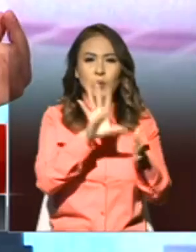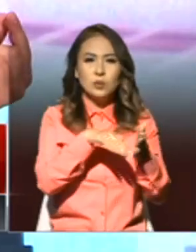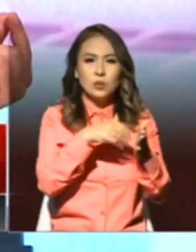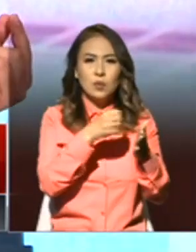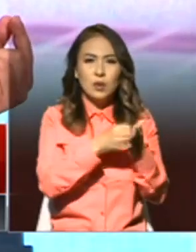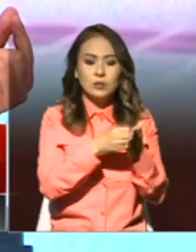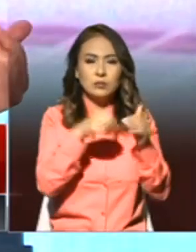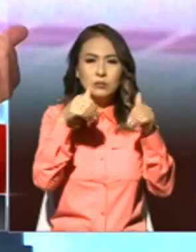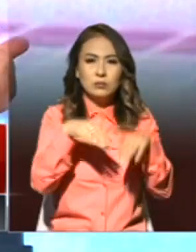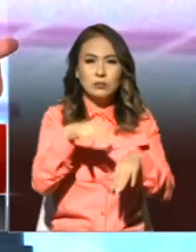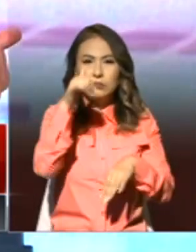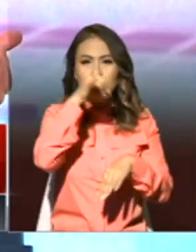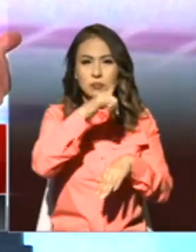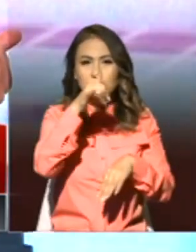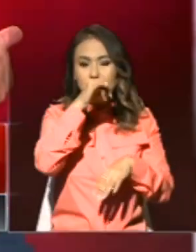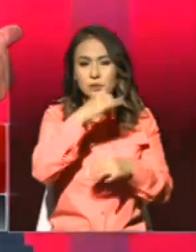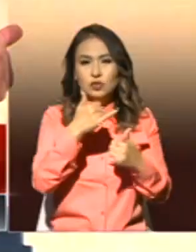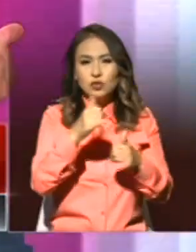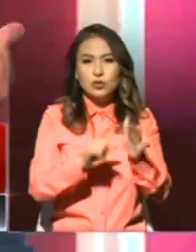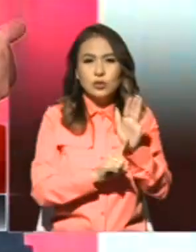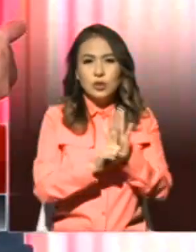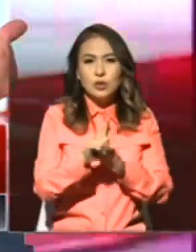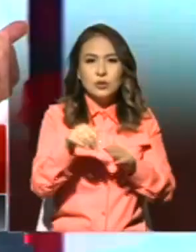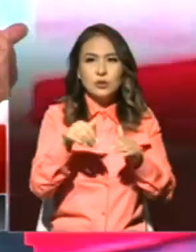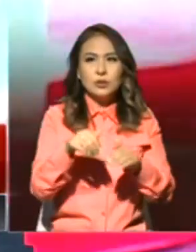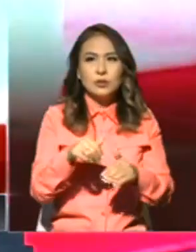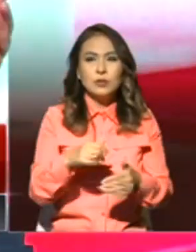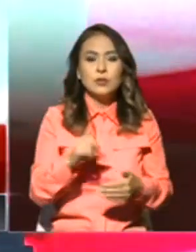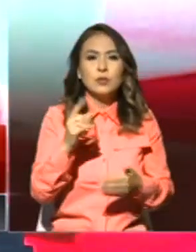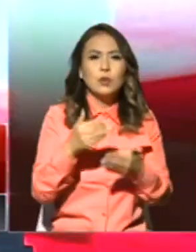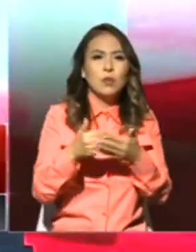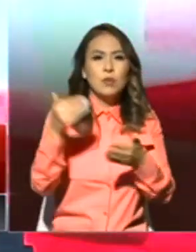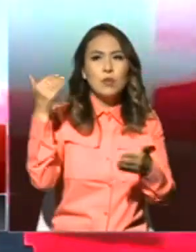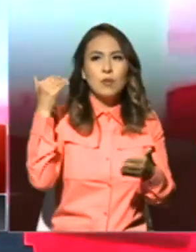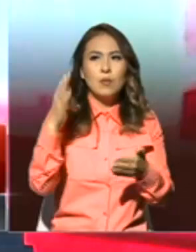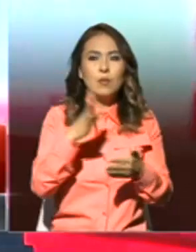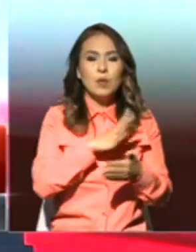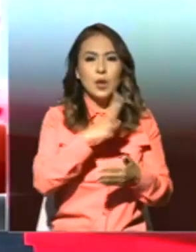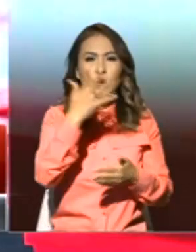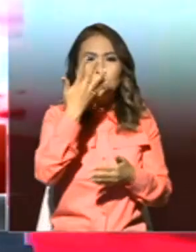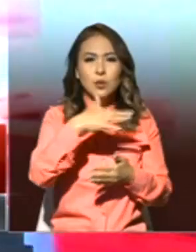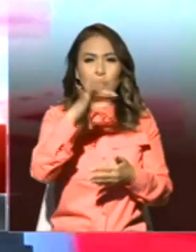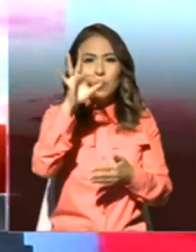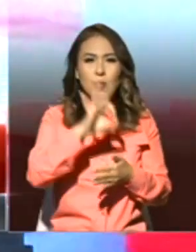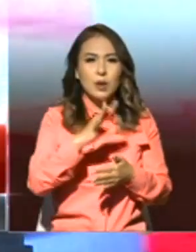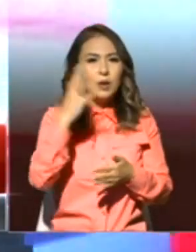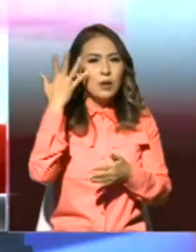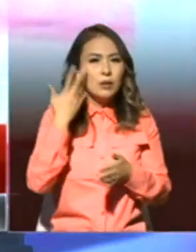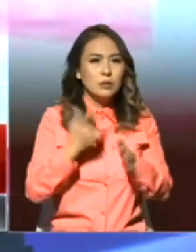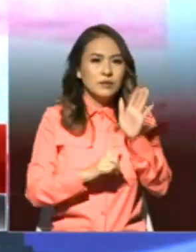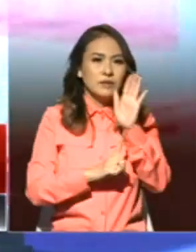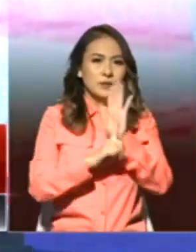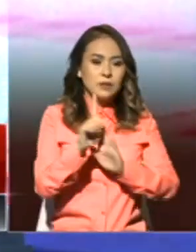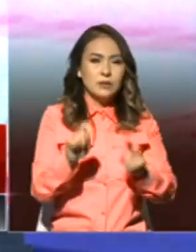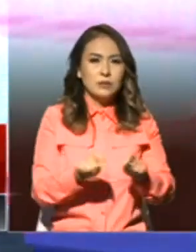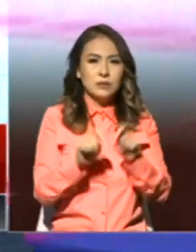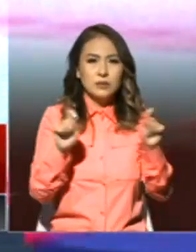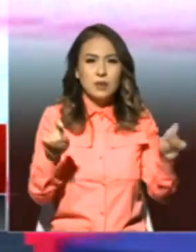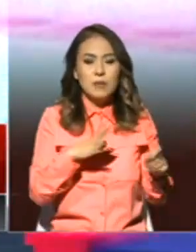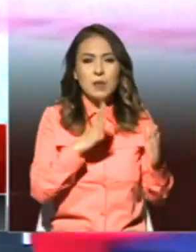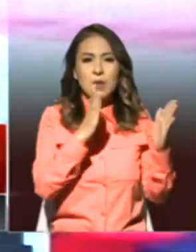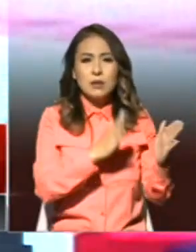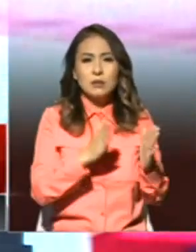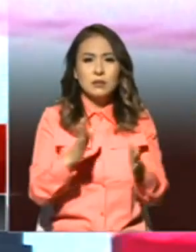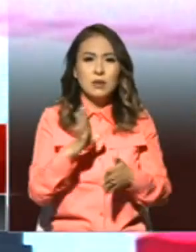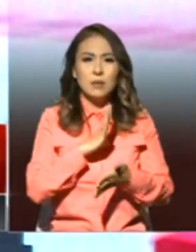дейін қабылданбай, енді ғана қабылданып жатыр? Бұл уақытқа дейін ол басынан 50%-дан деп кіргізген кезде сондай реттілікті қою